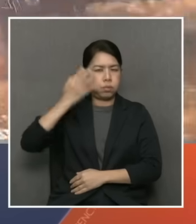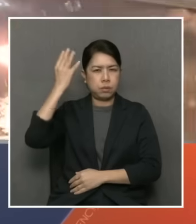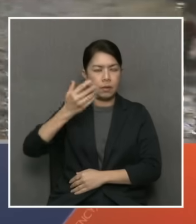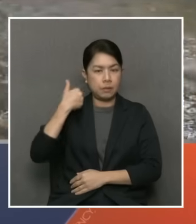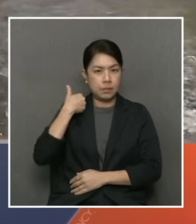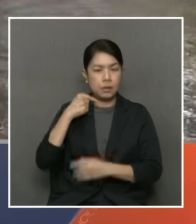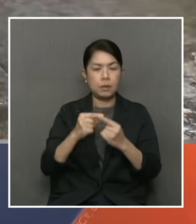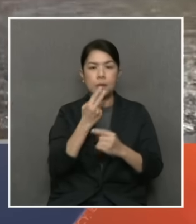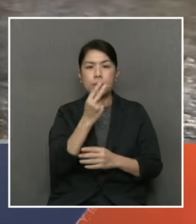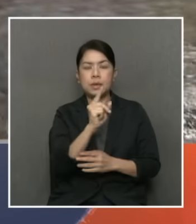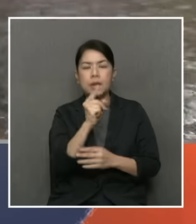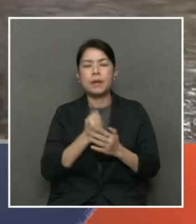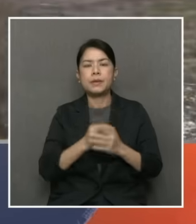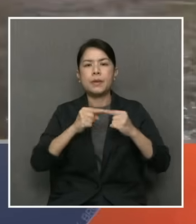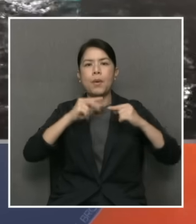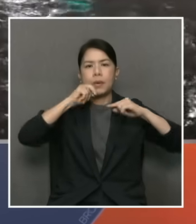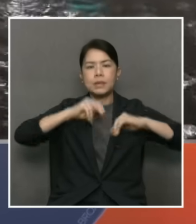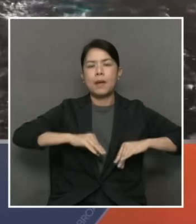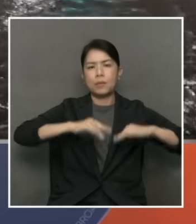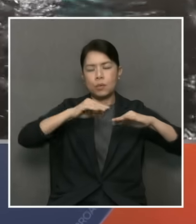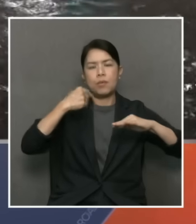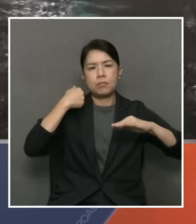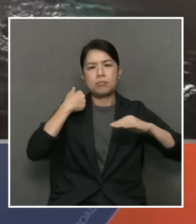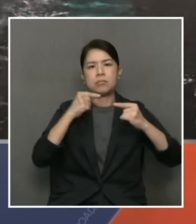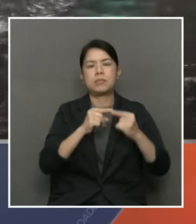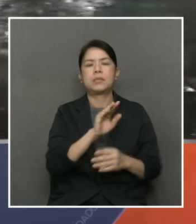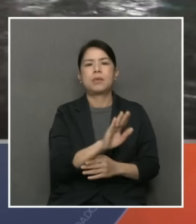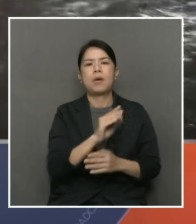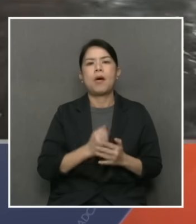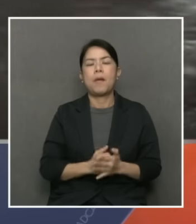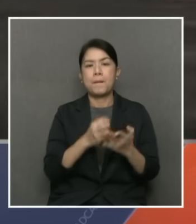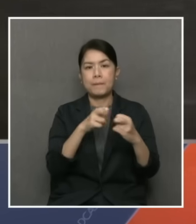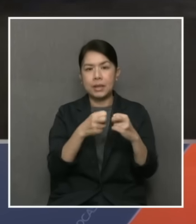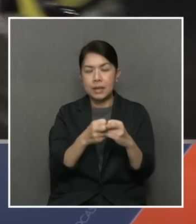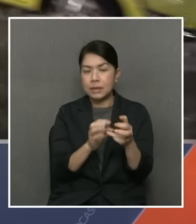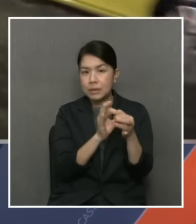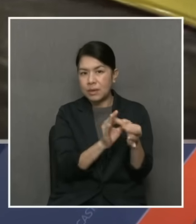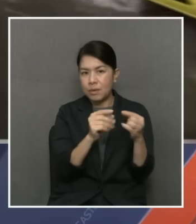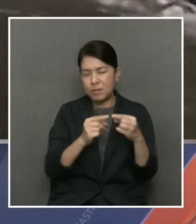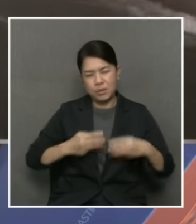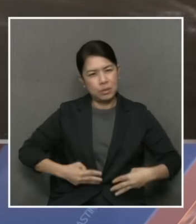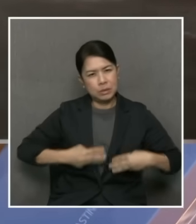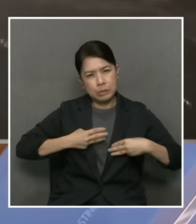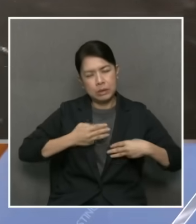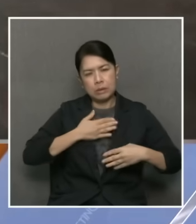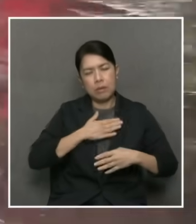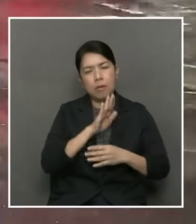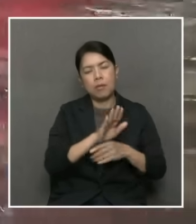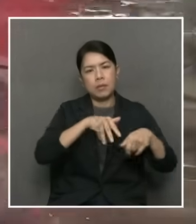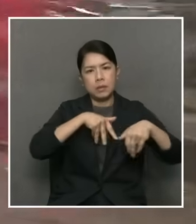เราจะเห็นว่ามีภาพของน้ำท่วมขังท่วมพื้นผิวการจราจรนะคะส่งผลกระทบต่อการใช้ชีวิตของประชาชน